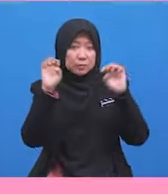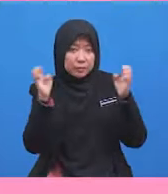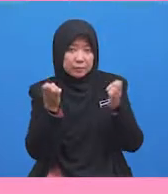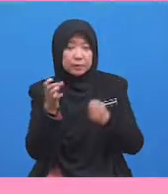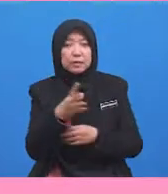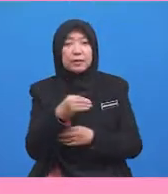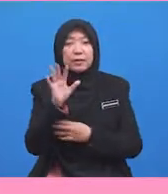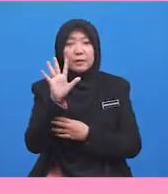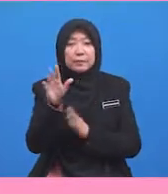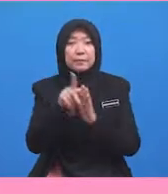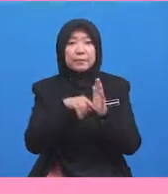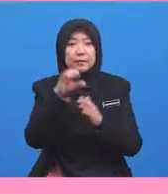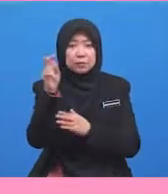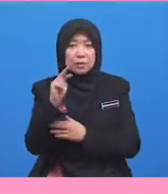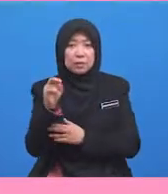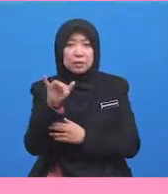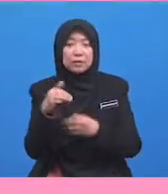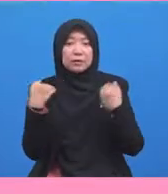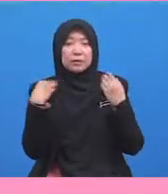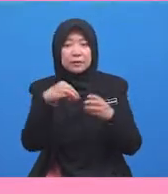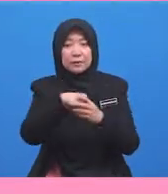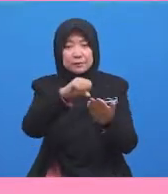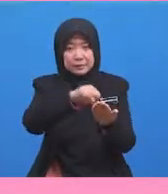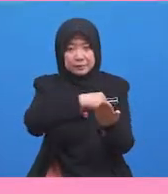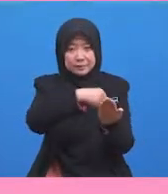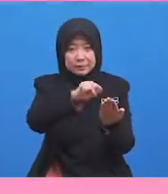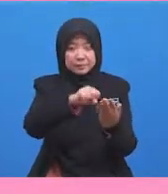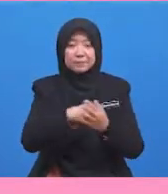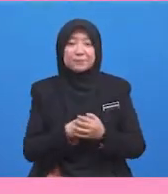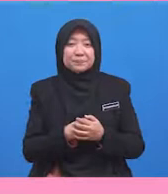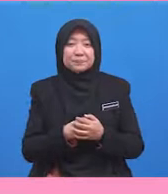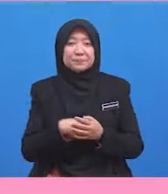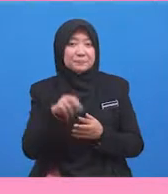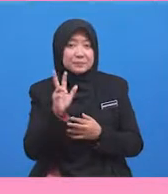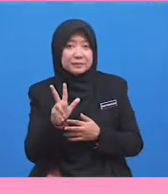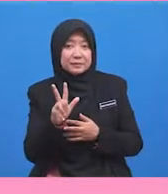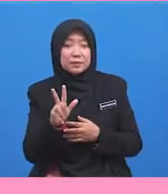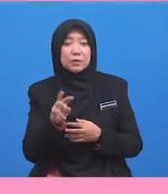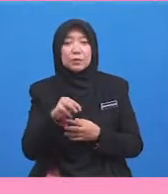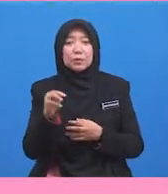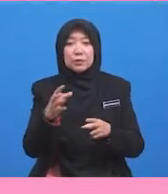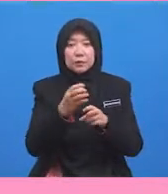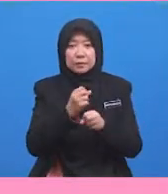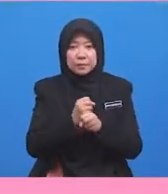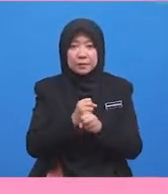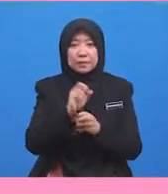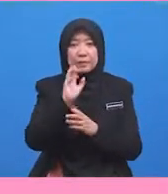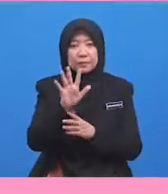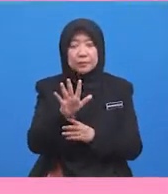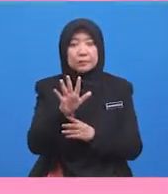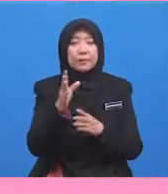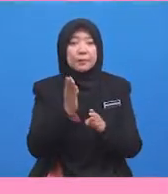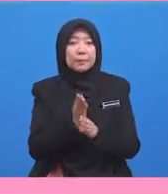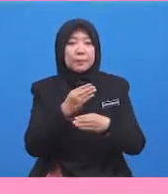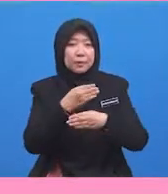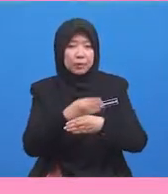dan 5 persoalan yang terdapat dalam saja Ketiga murid dapat menyatakan sekurang-kurangnya